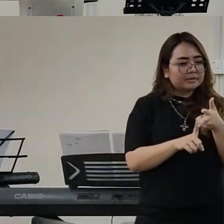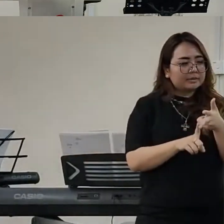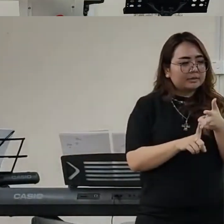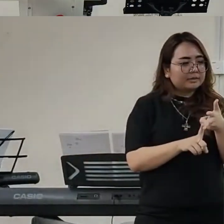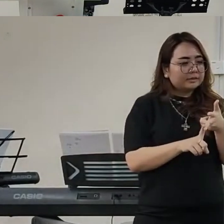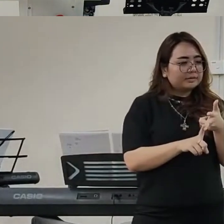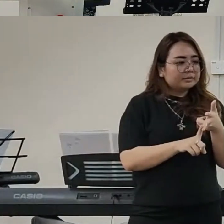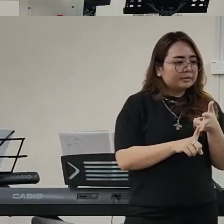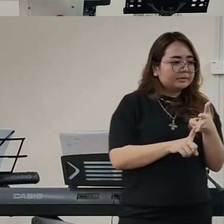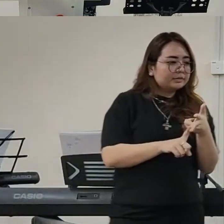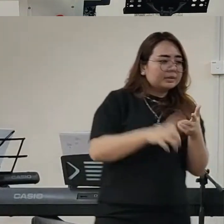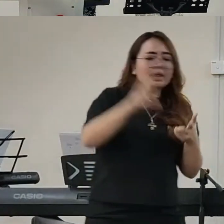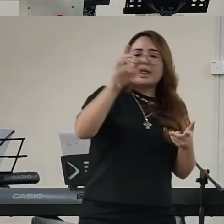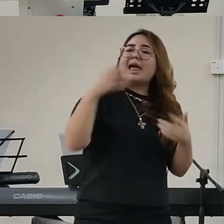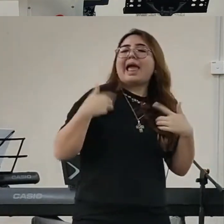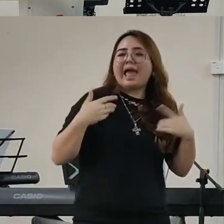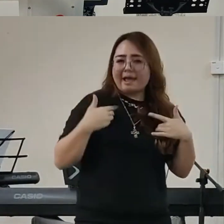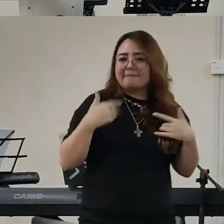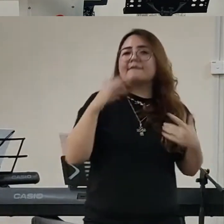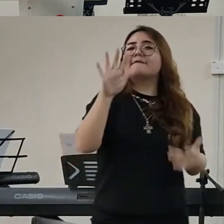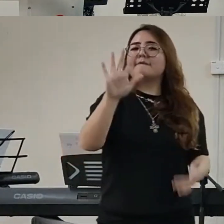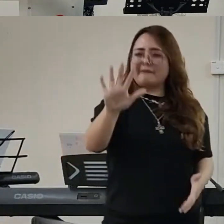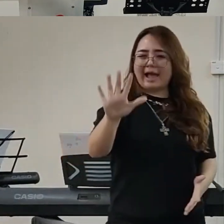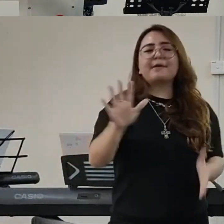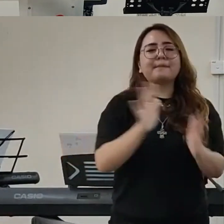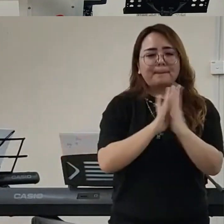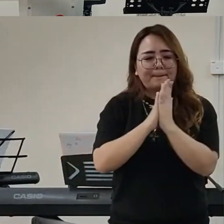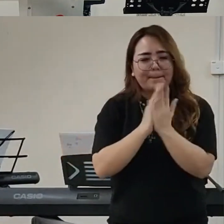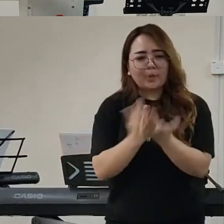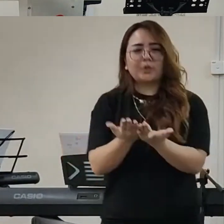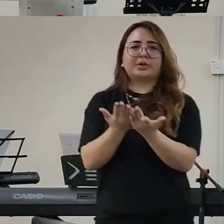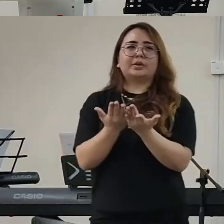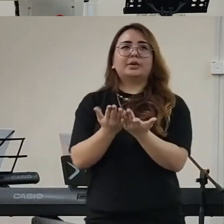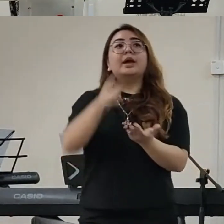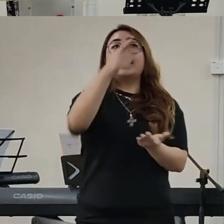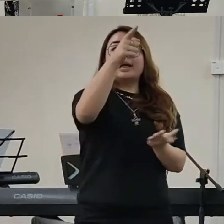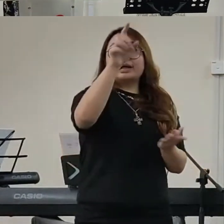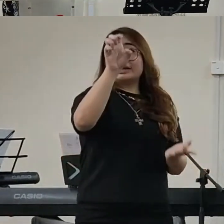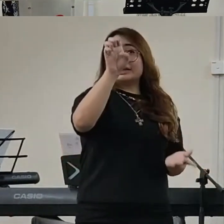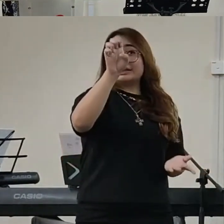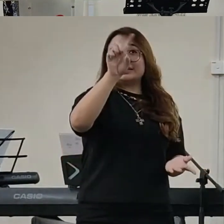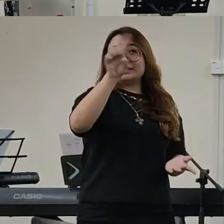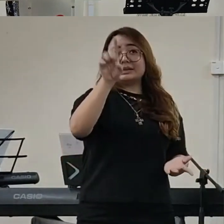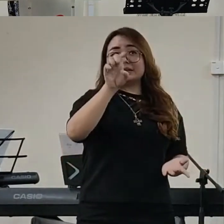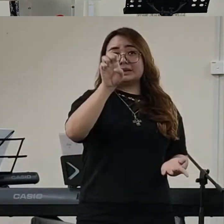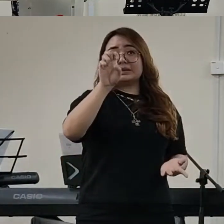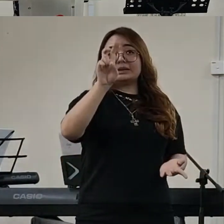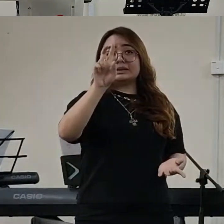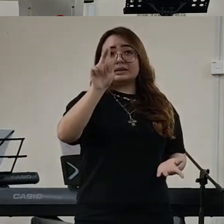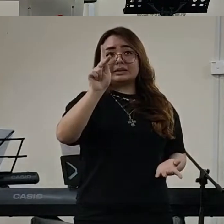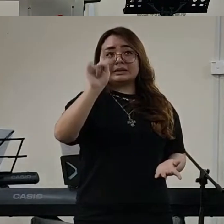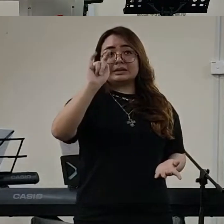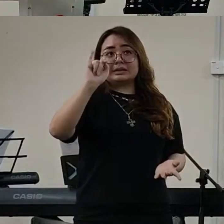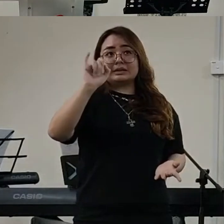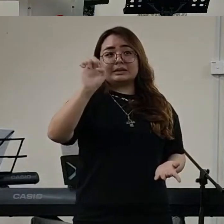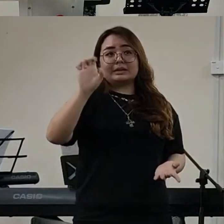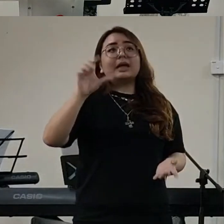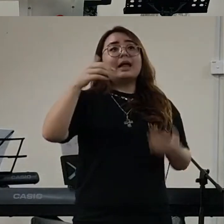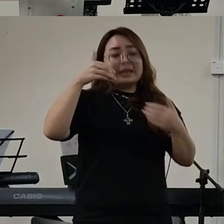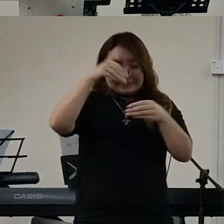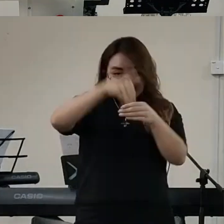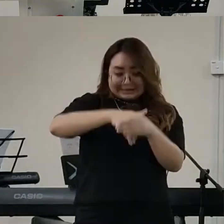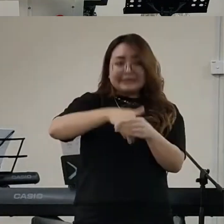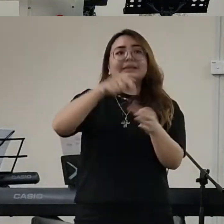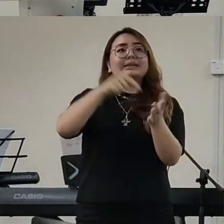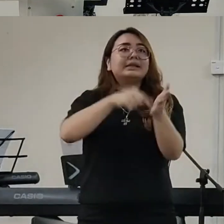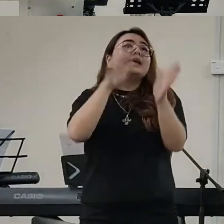过后呢？这五本书是它的名称，就是以赛亚、耶利米、哀歌、以西结和但以理。 And